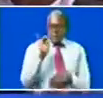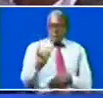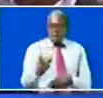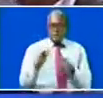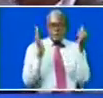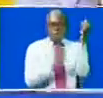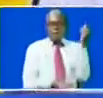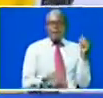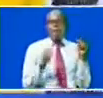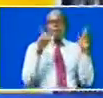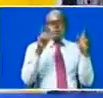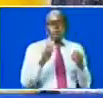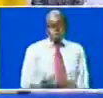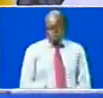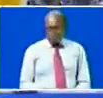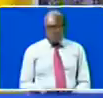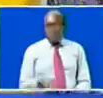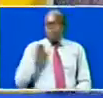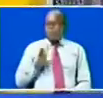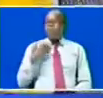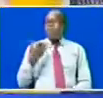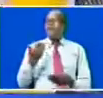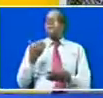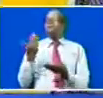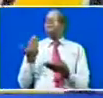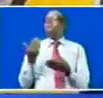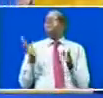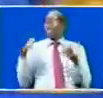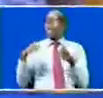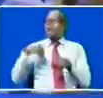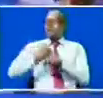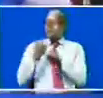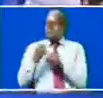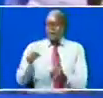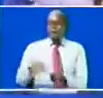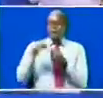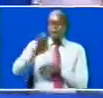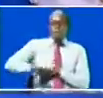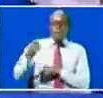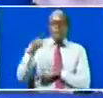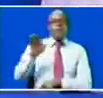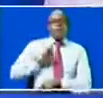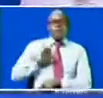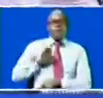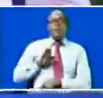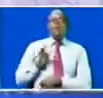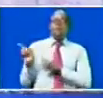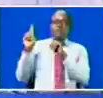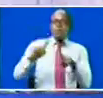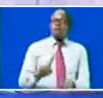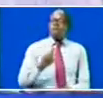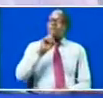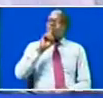fikira mbaya sana. Wanawake hao wametaka waajiri na makampuni kutenga sehemu maalum kwa wanawake kwa ajili ya kunyonyesha.